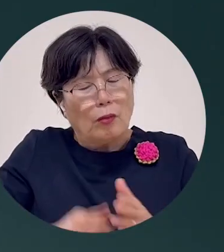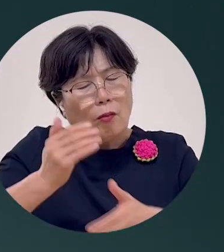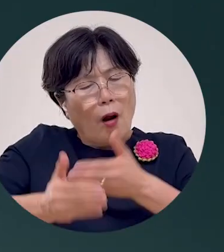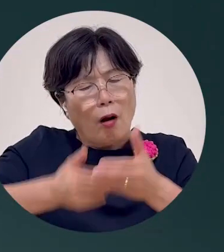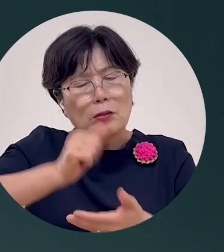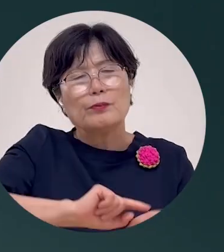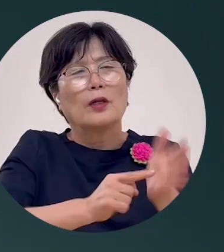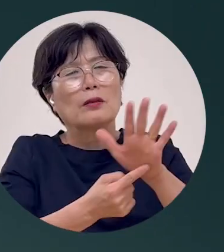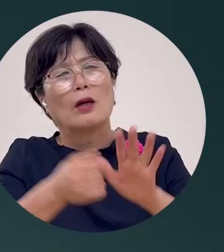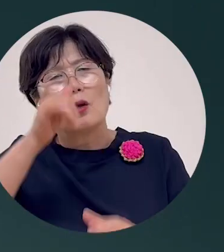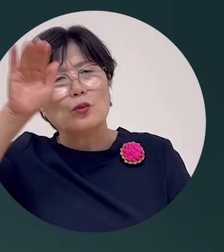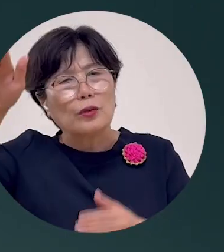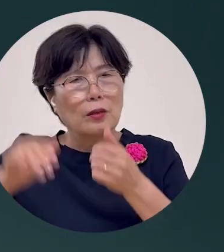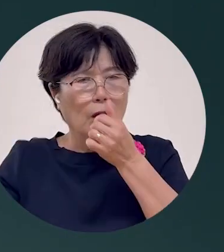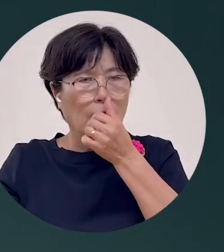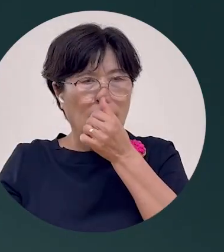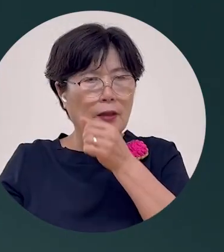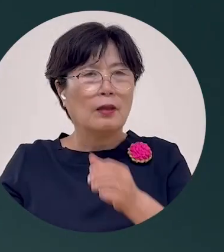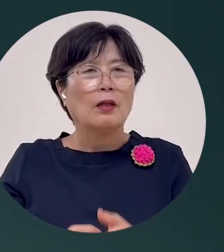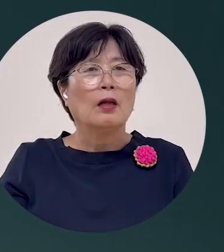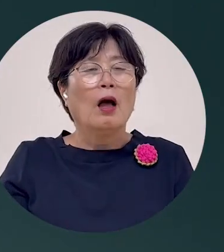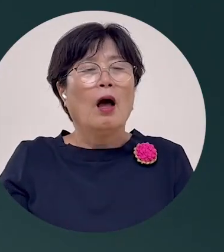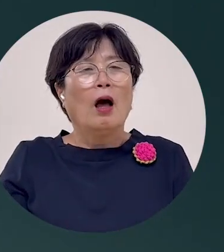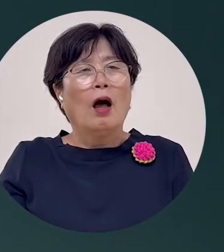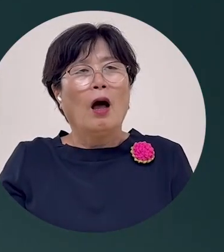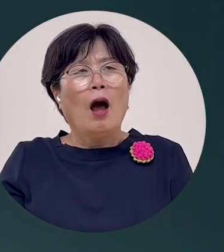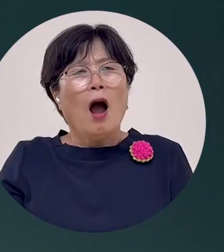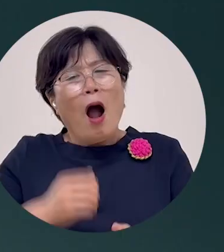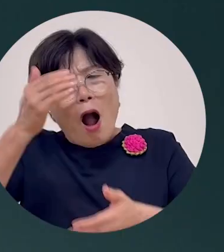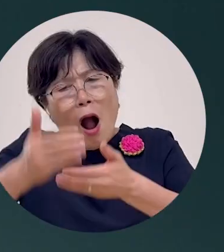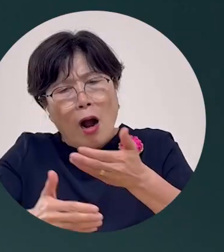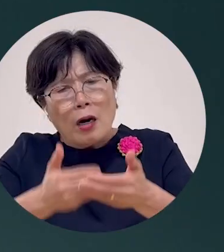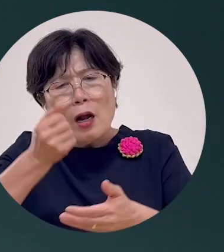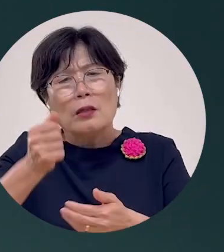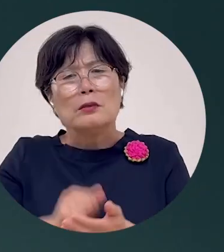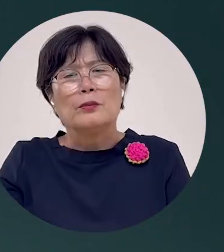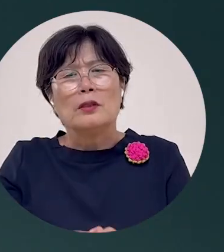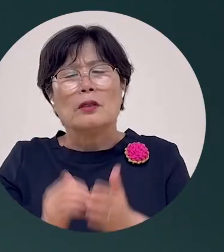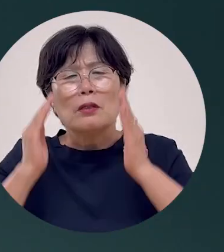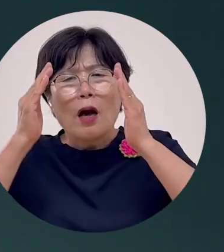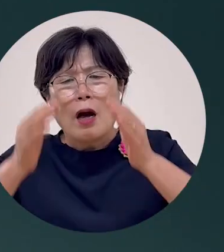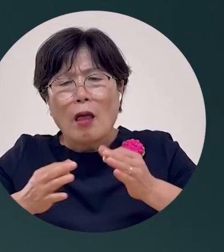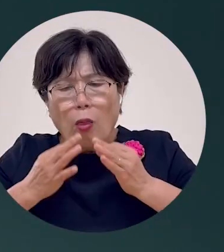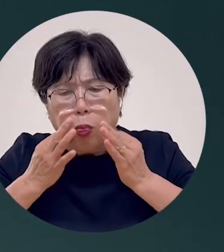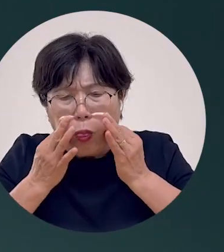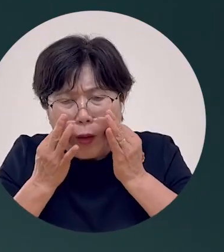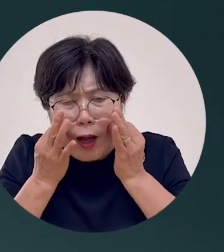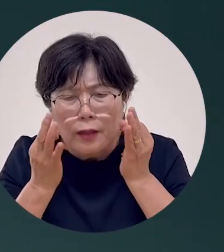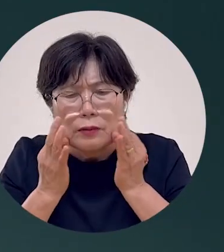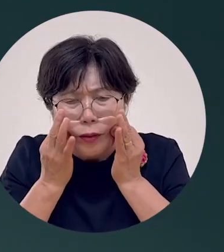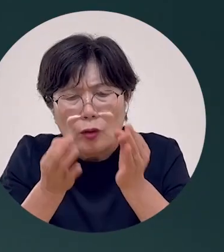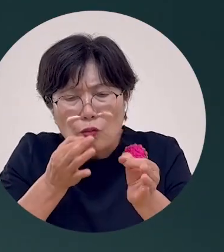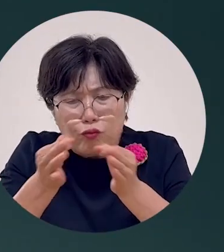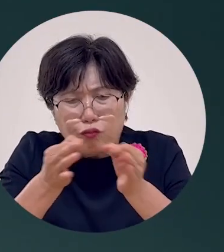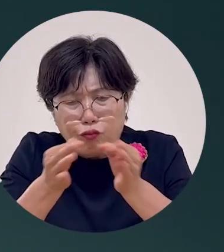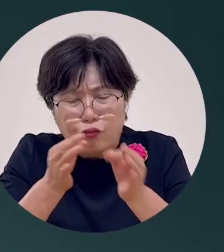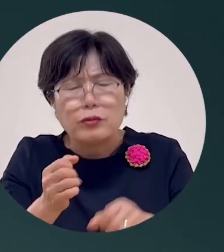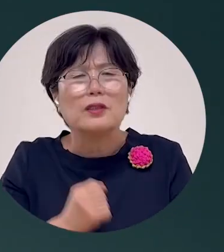향하여 간절히 부르짖으려니 모든 것을 지켜보시는 전지하시는 하나님